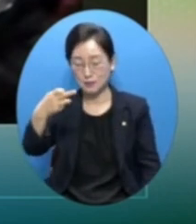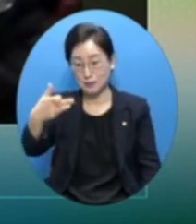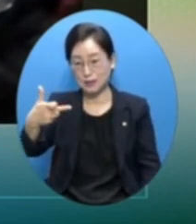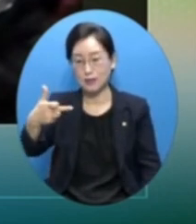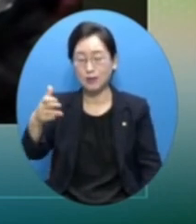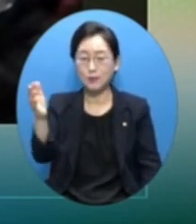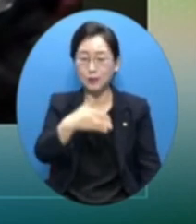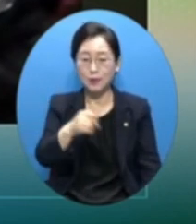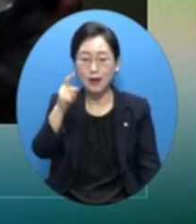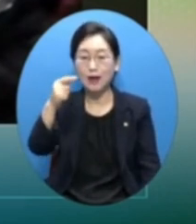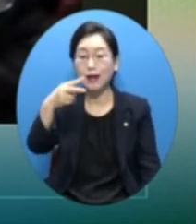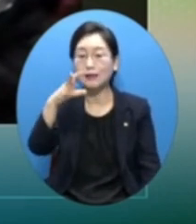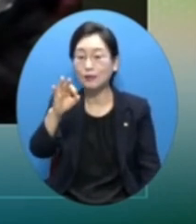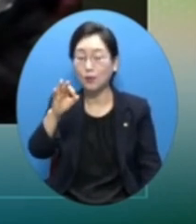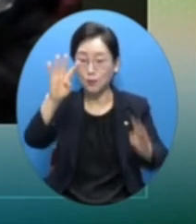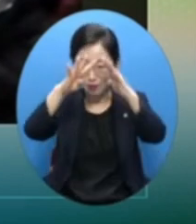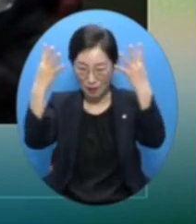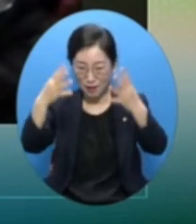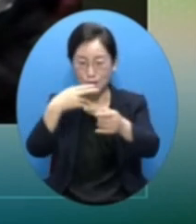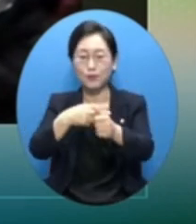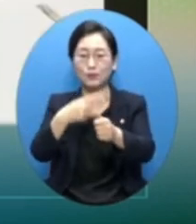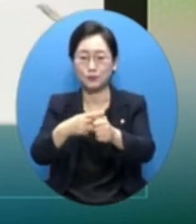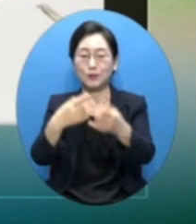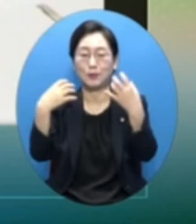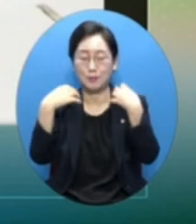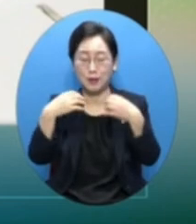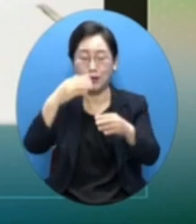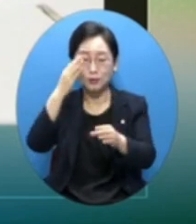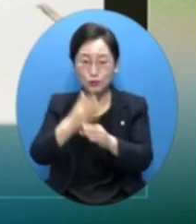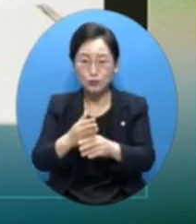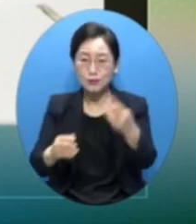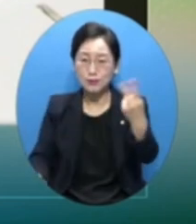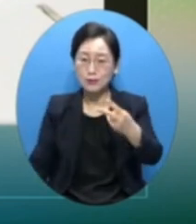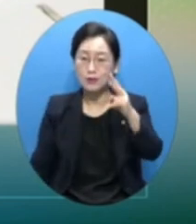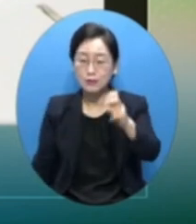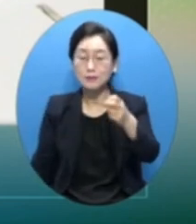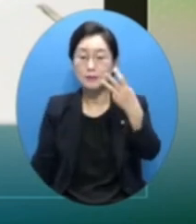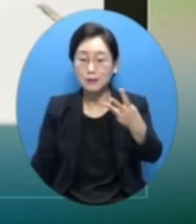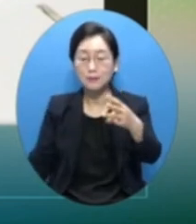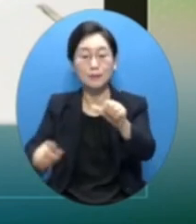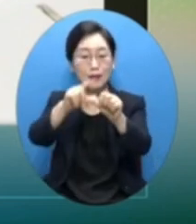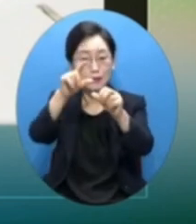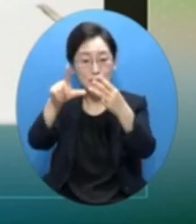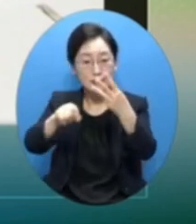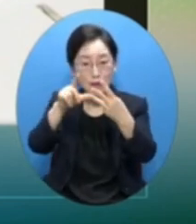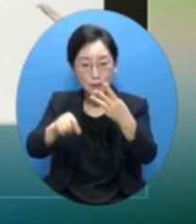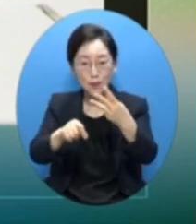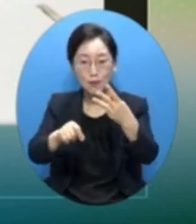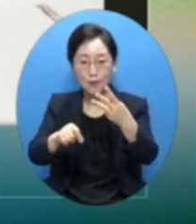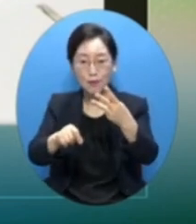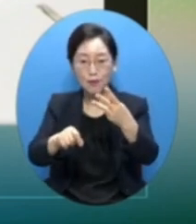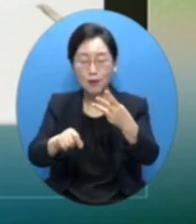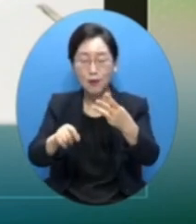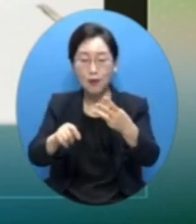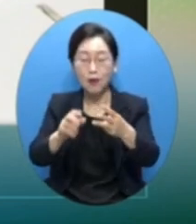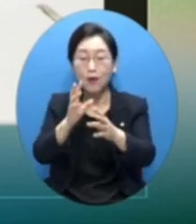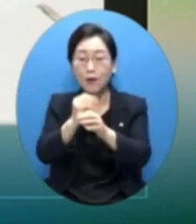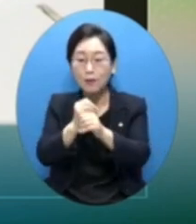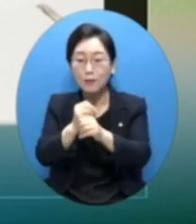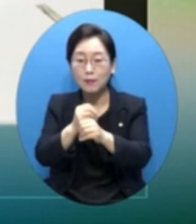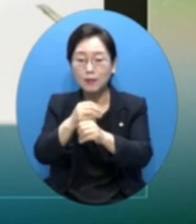상담심리사회복지학부 교수로 근무하다가 2023년 3월 그가 대학을 졸업한 지 23년 만에